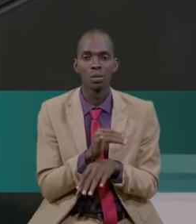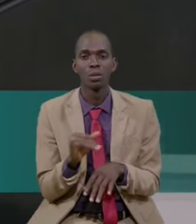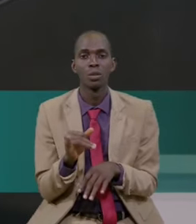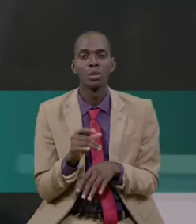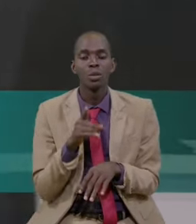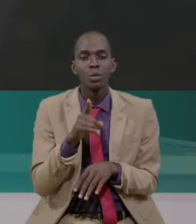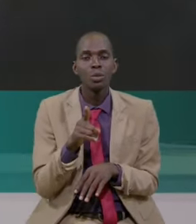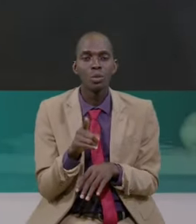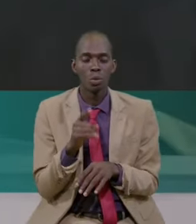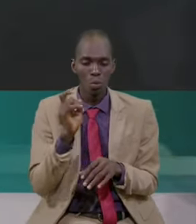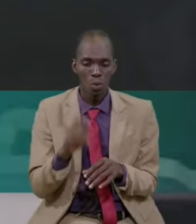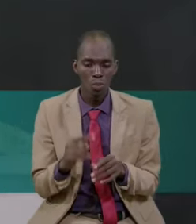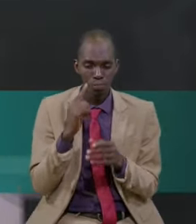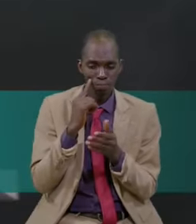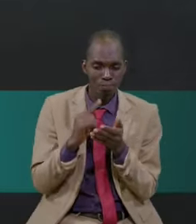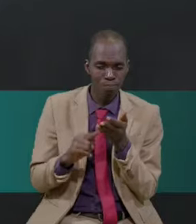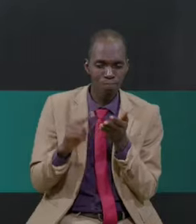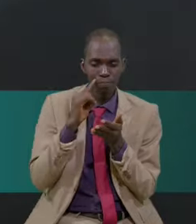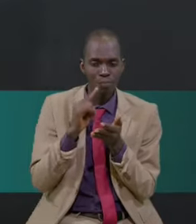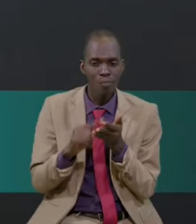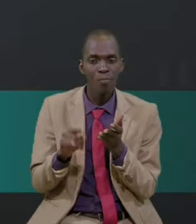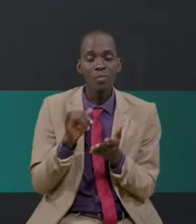tu dois veiller